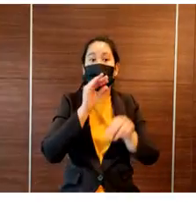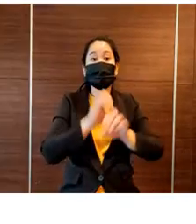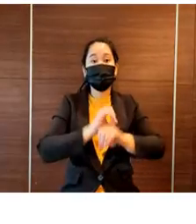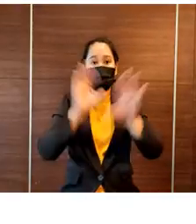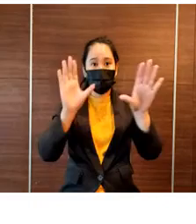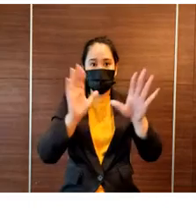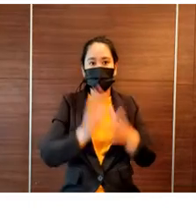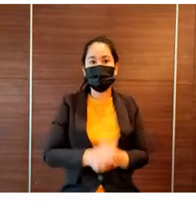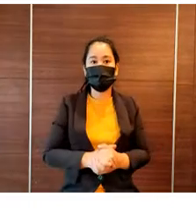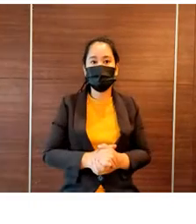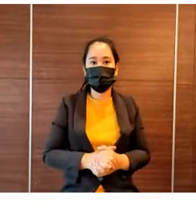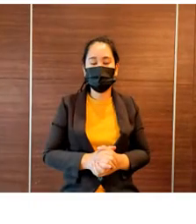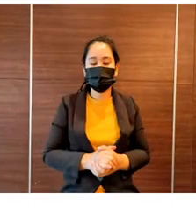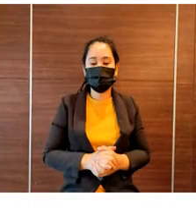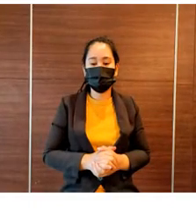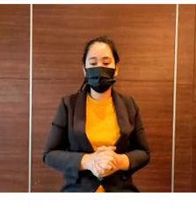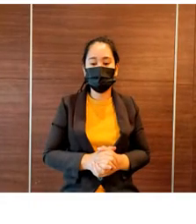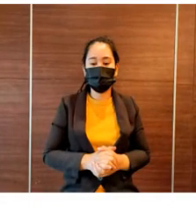น